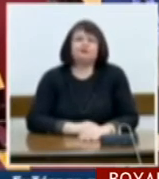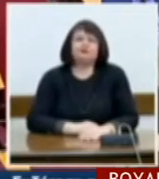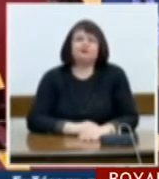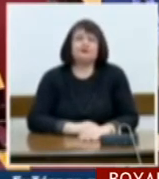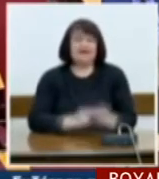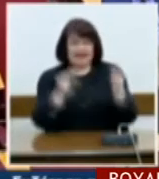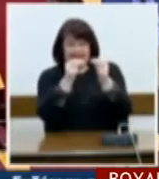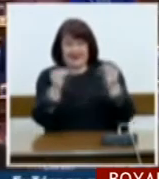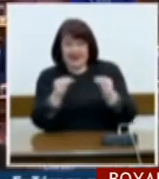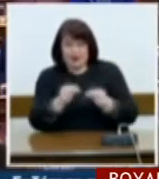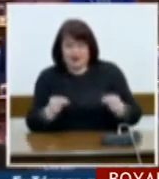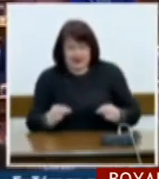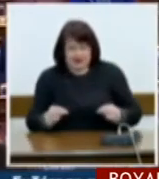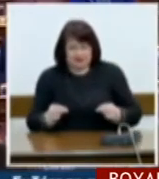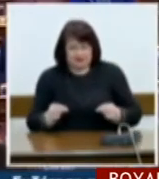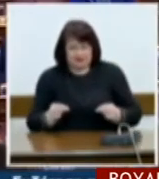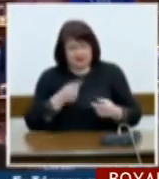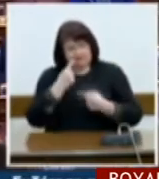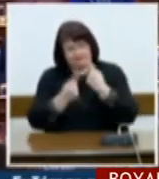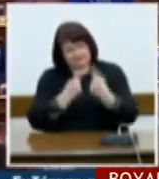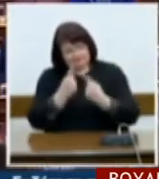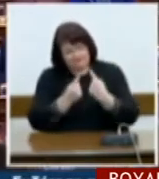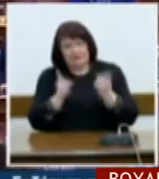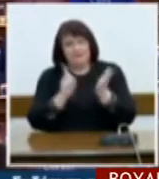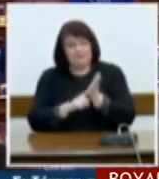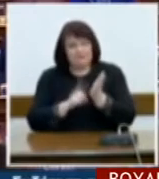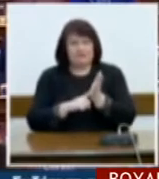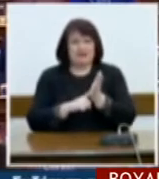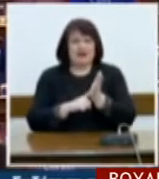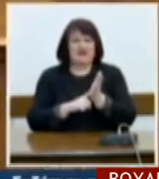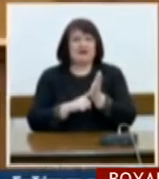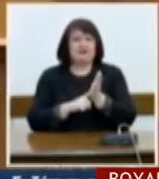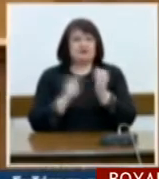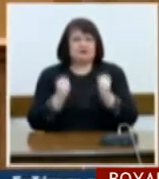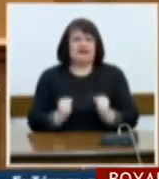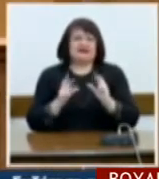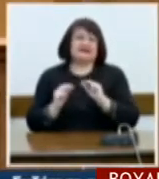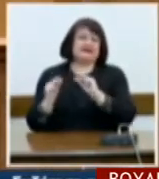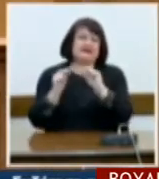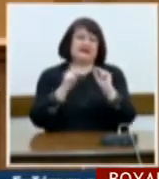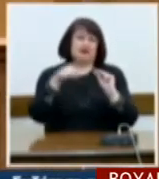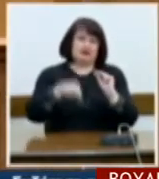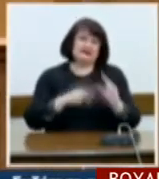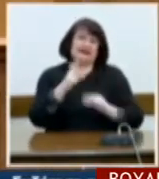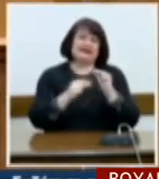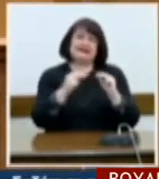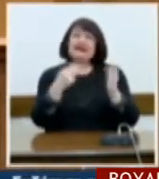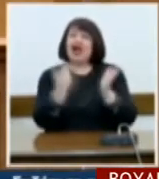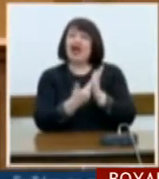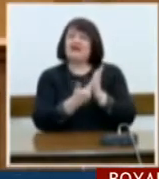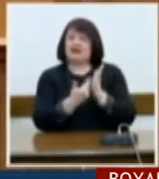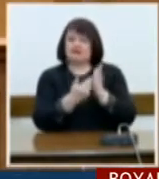δεδομένα πάνω στα οποία θα πρέπει να στηρίξουμε τη σημερινή μας συζήτηση. Και